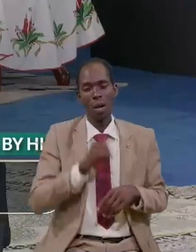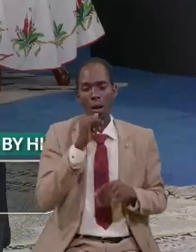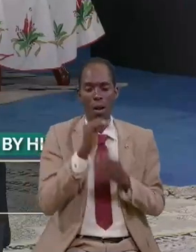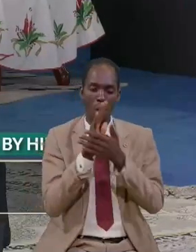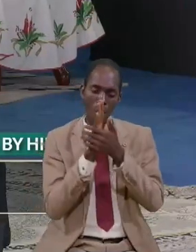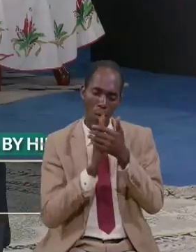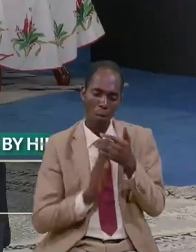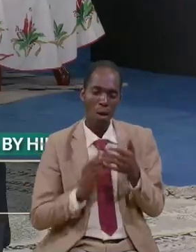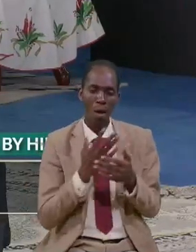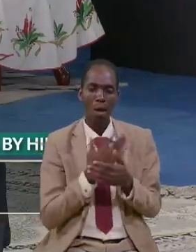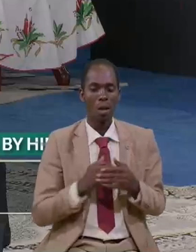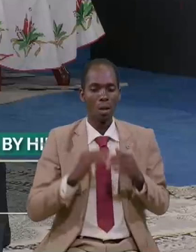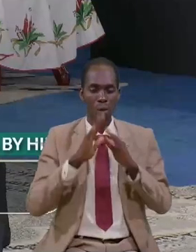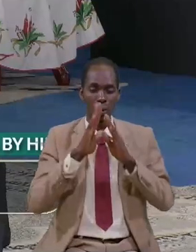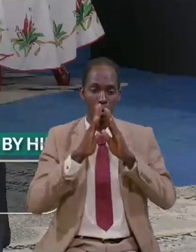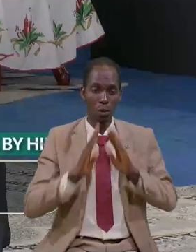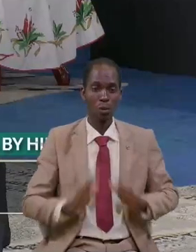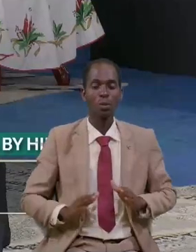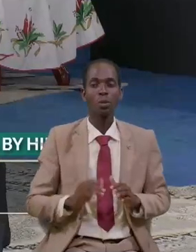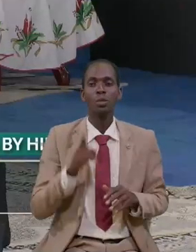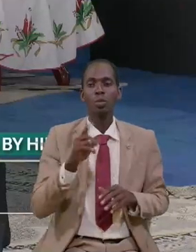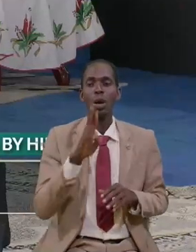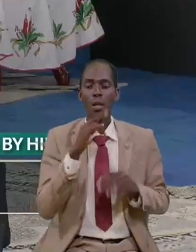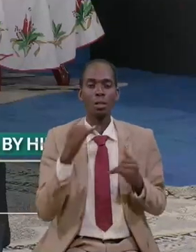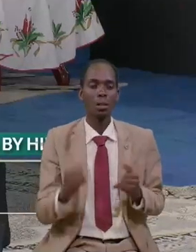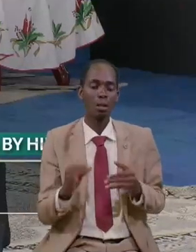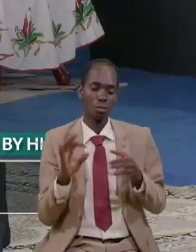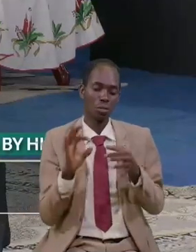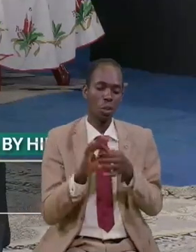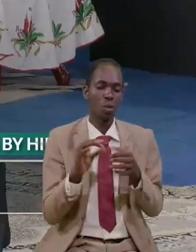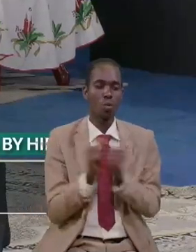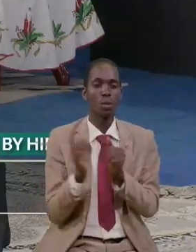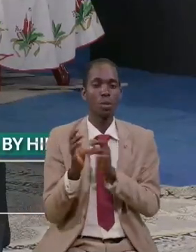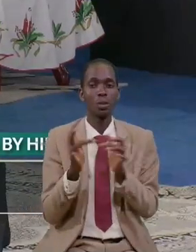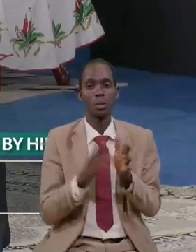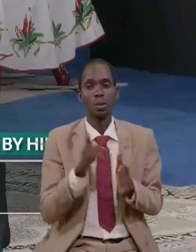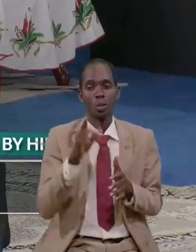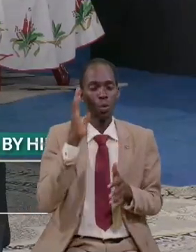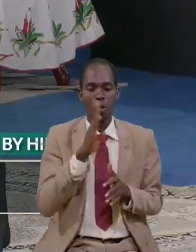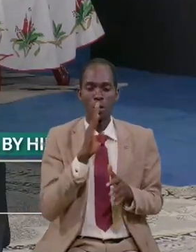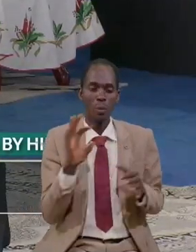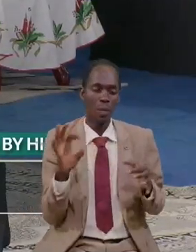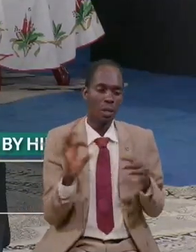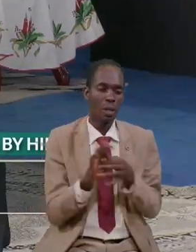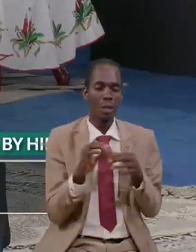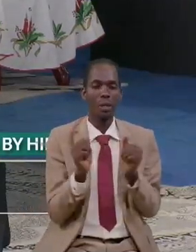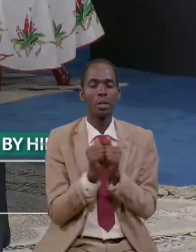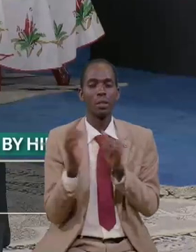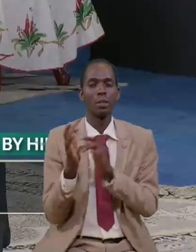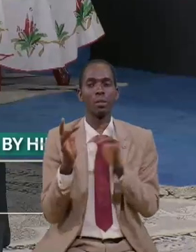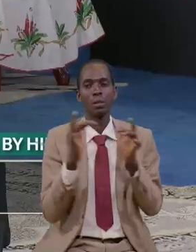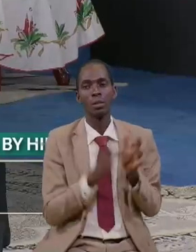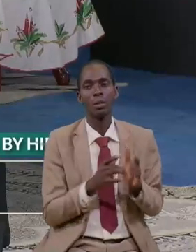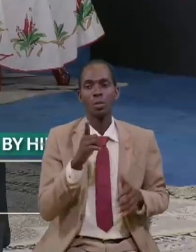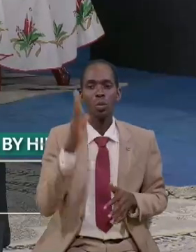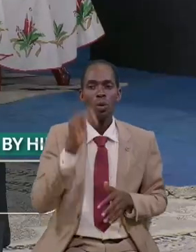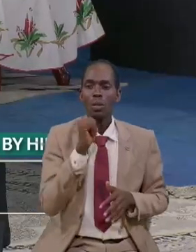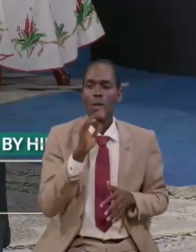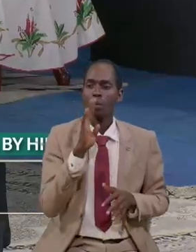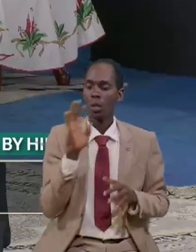dit, vous êtes joint à lui. Vous serez joint à Jésus. Vous ne serez